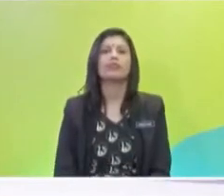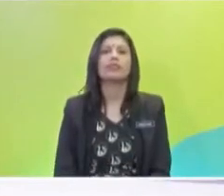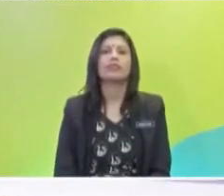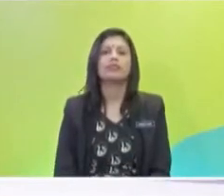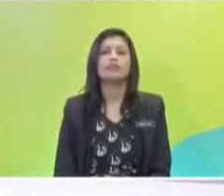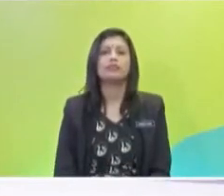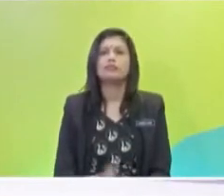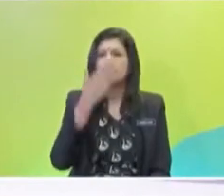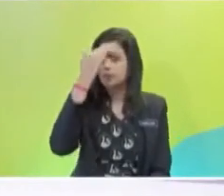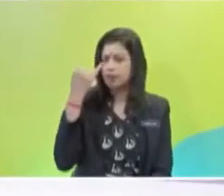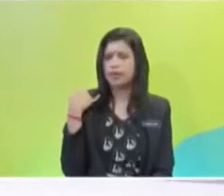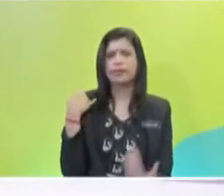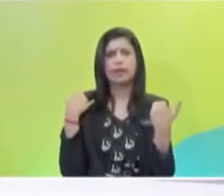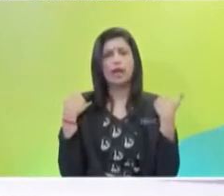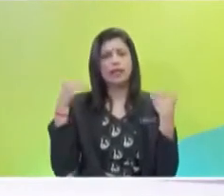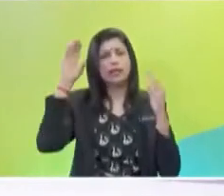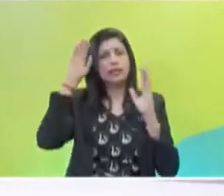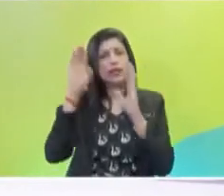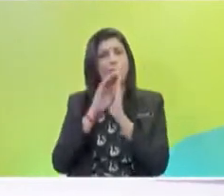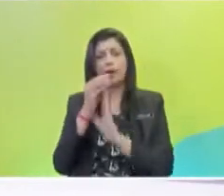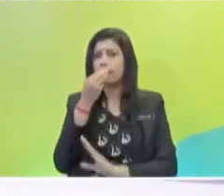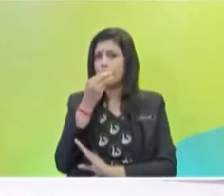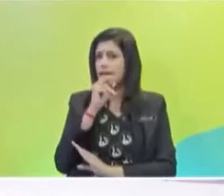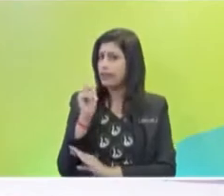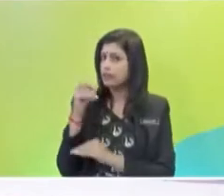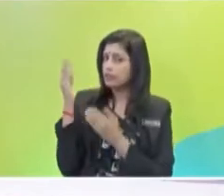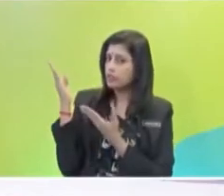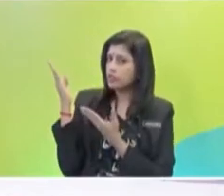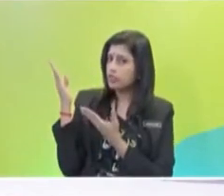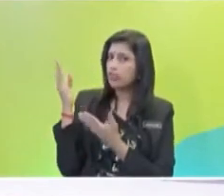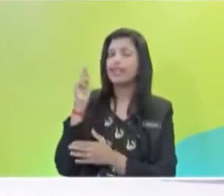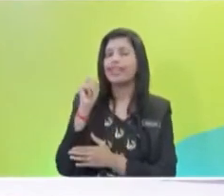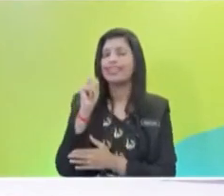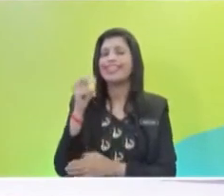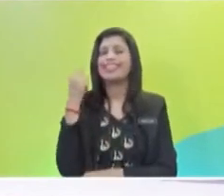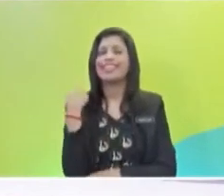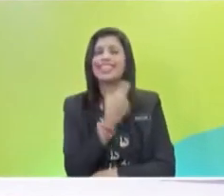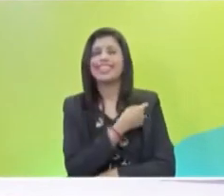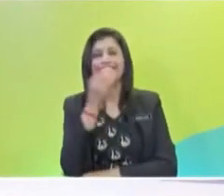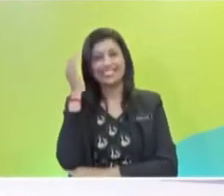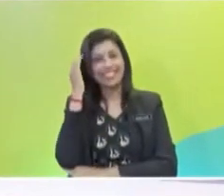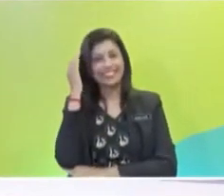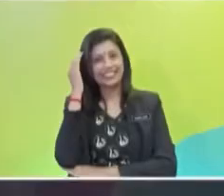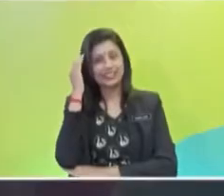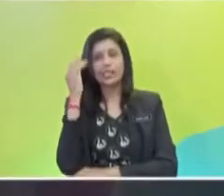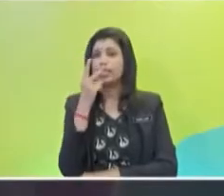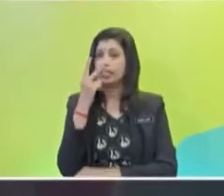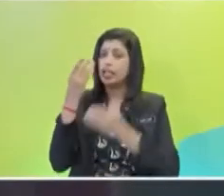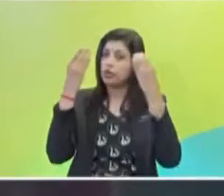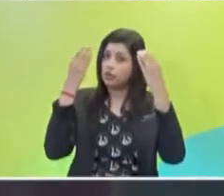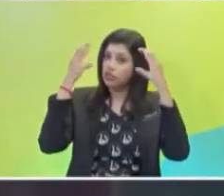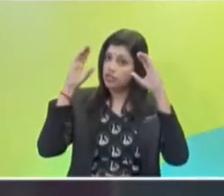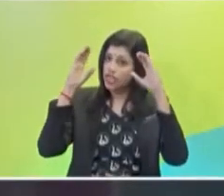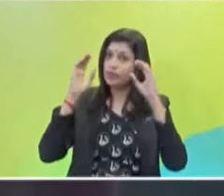ada gambar makanan dekat hadapan ni kan? Tak apa, nanti kita tahu sebab kita nak kenalkan dulu ini dia Cikgu Alfian kita. Assalamualaikum